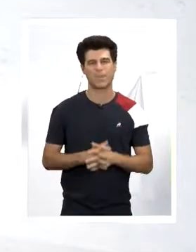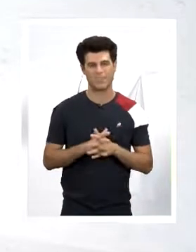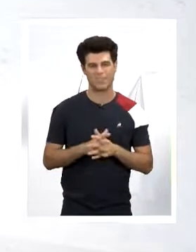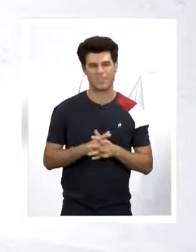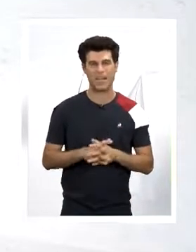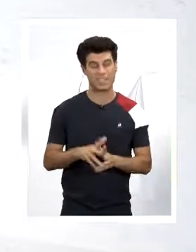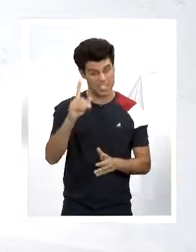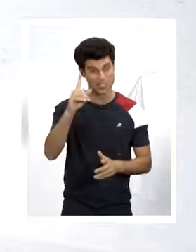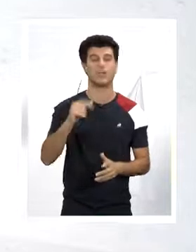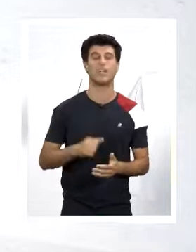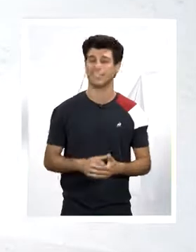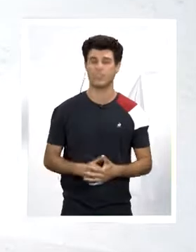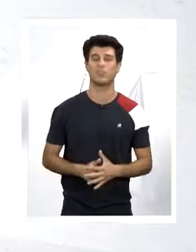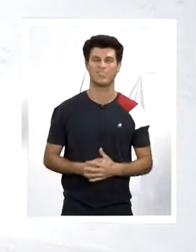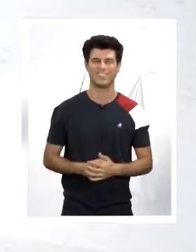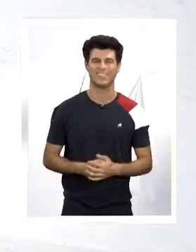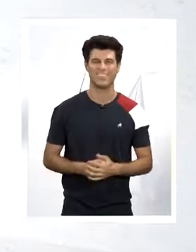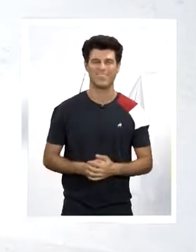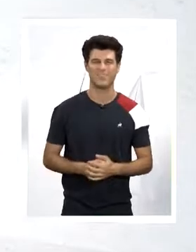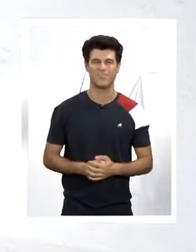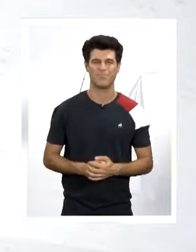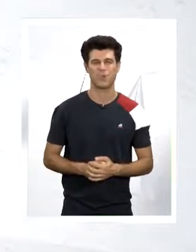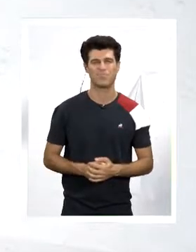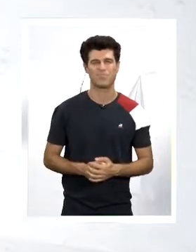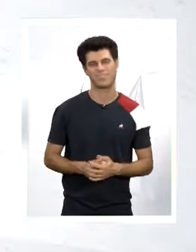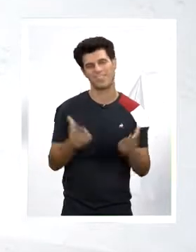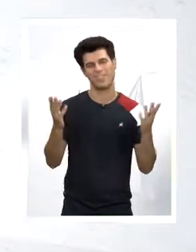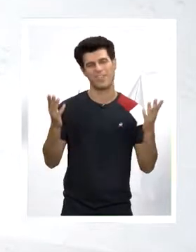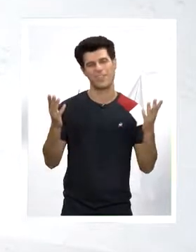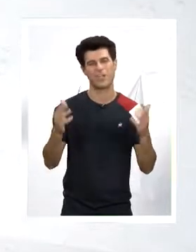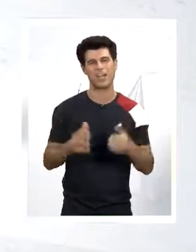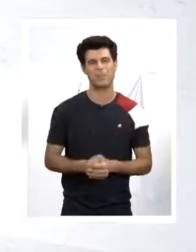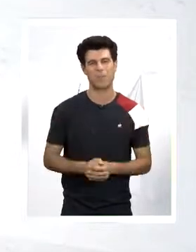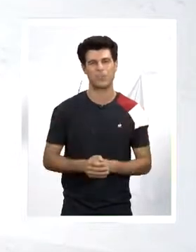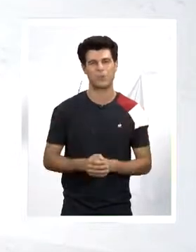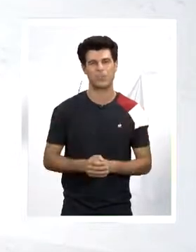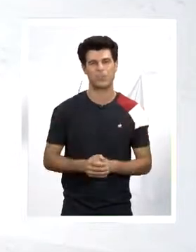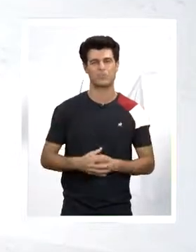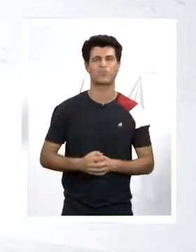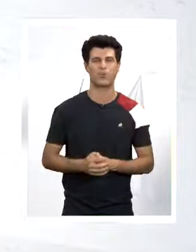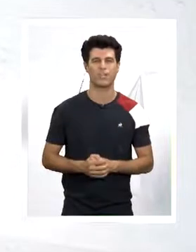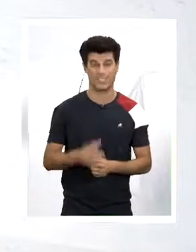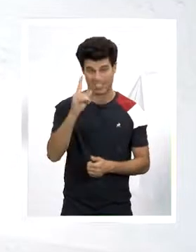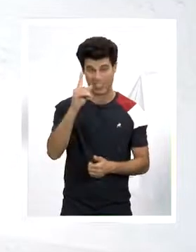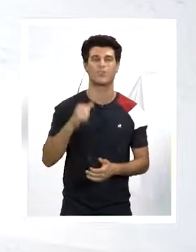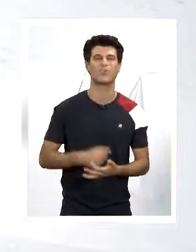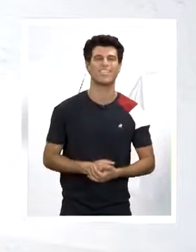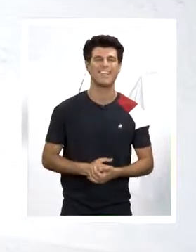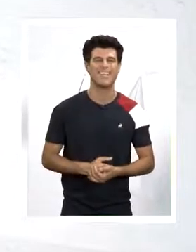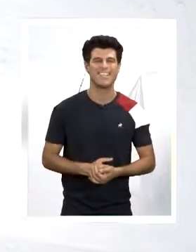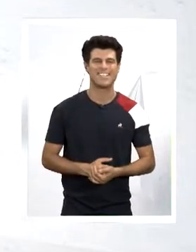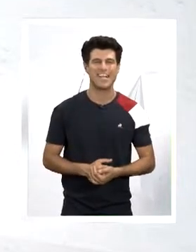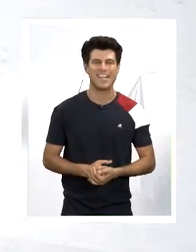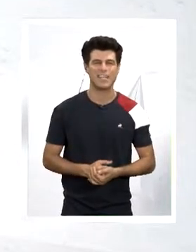לכם... נקניק שוקולד, חשוב. טוב, אי אפשר לעמוד בפיתוי של צ'יפס ושוקולד. נקניק